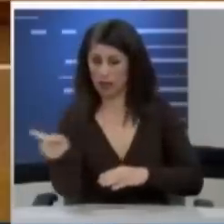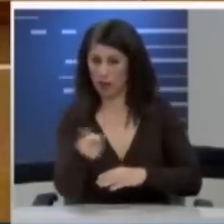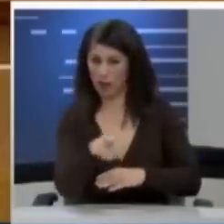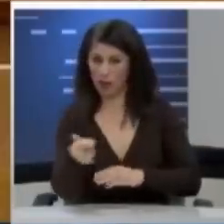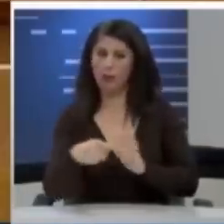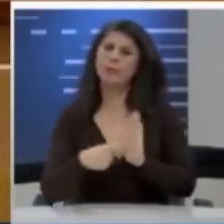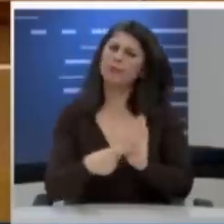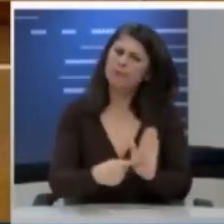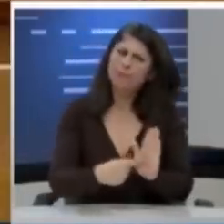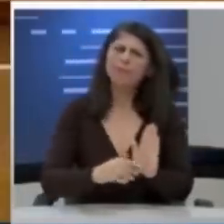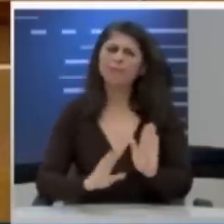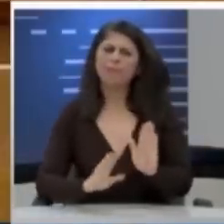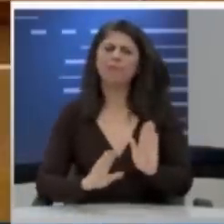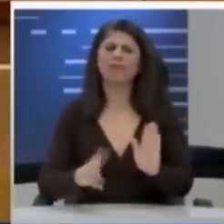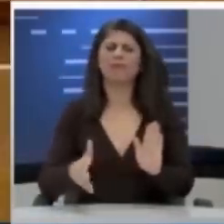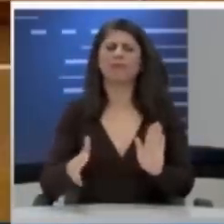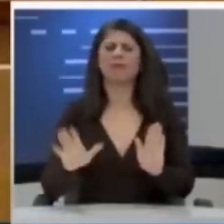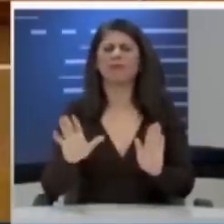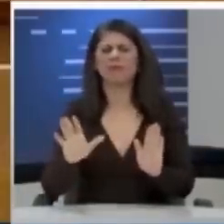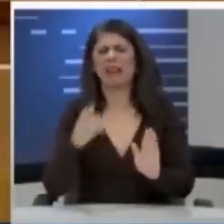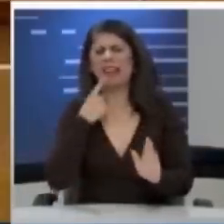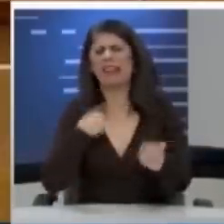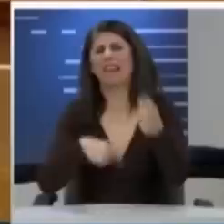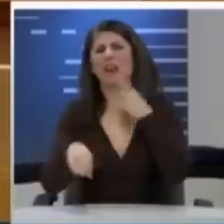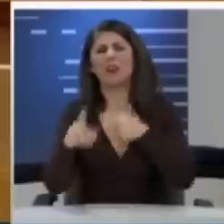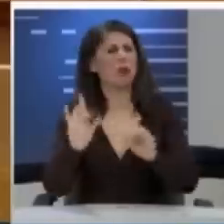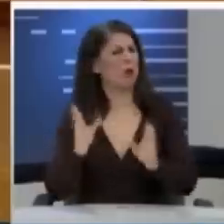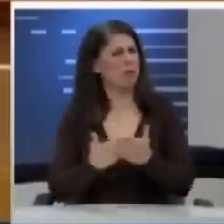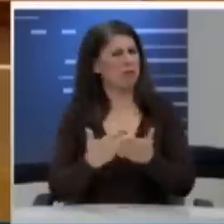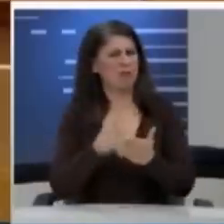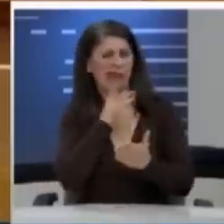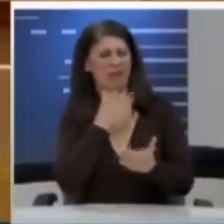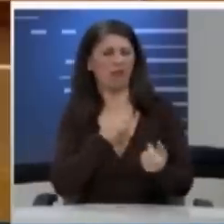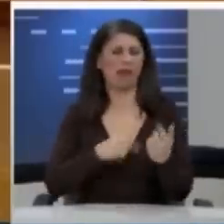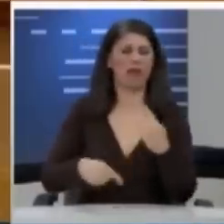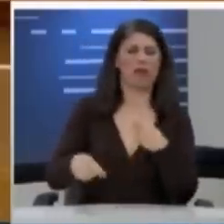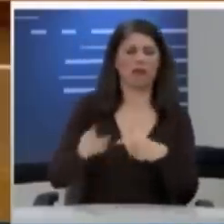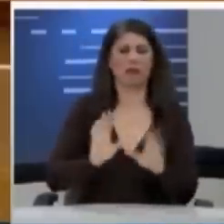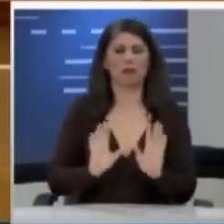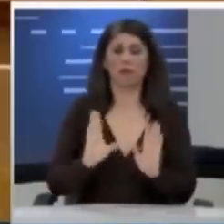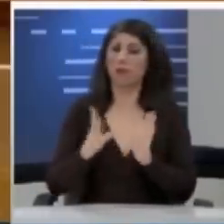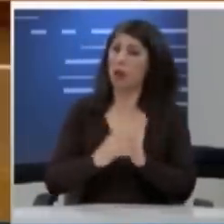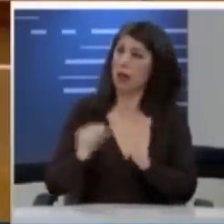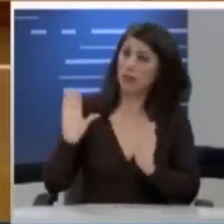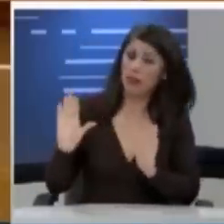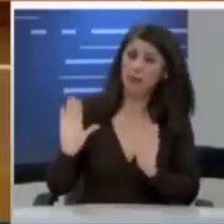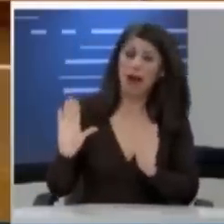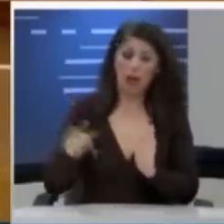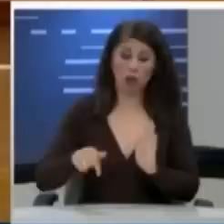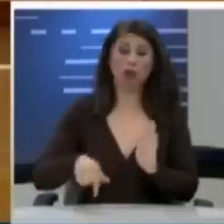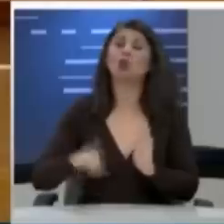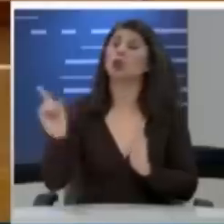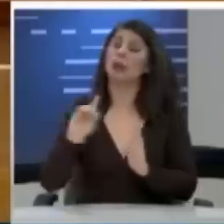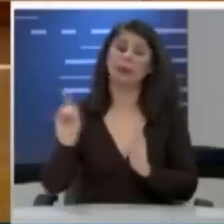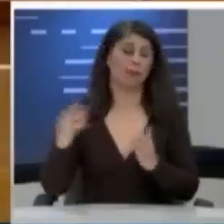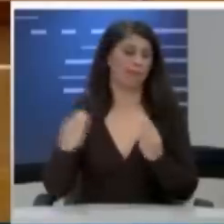πρόβαλαν διάφορες αστήρικτες δικαιολογίες και προσχήματα, όπως ότι δεν είναι τώρα η